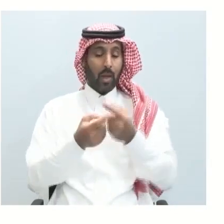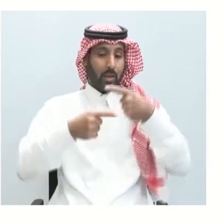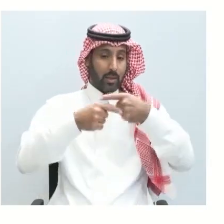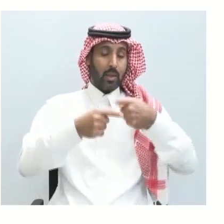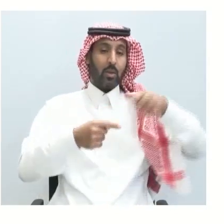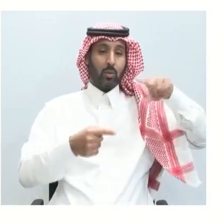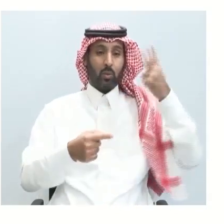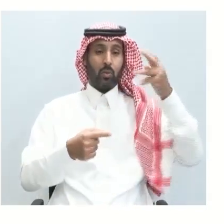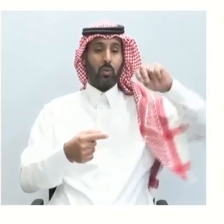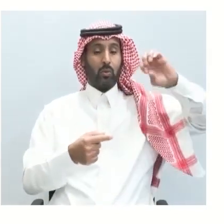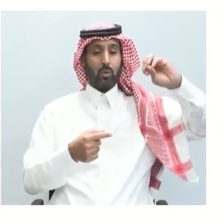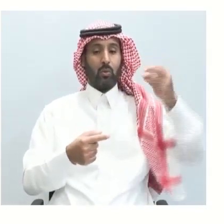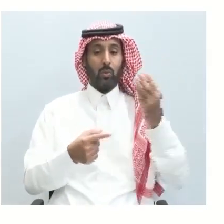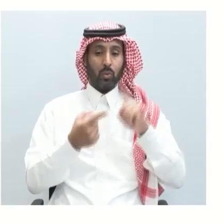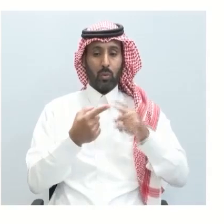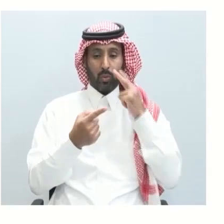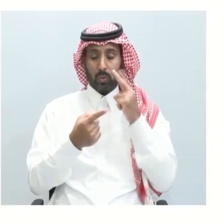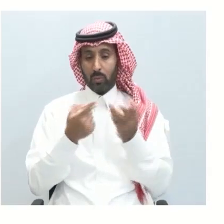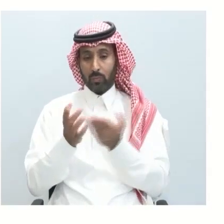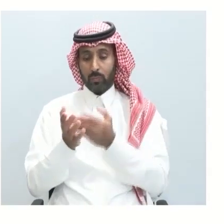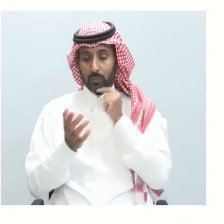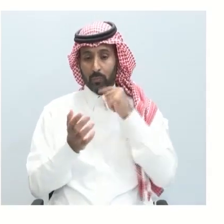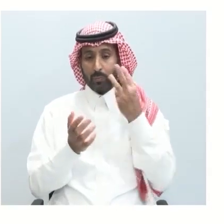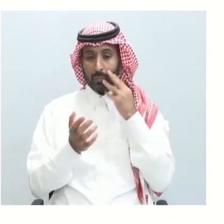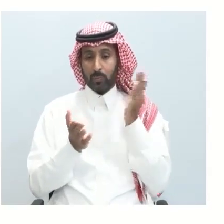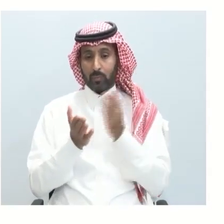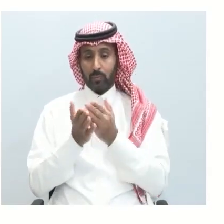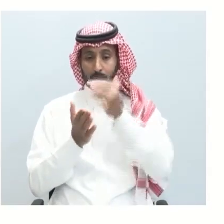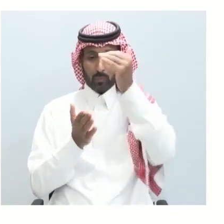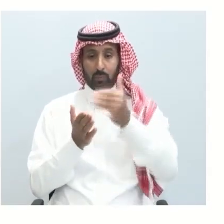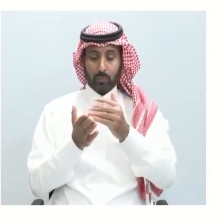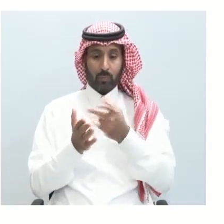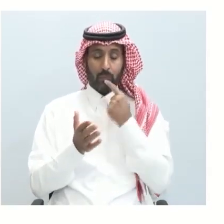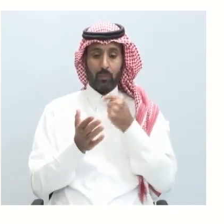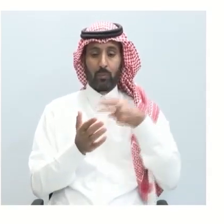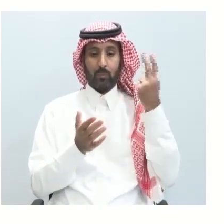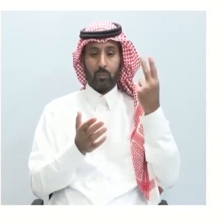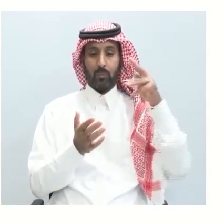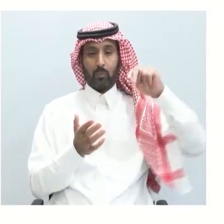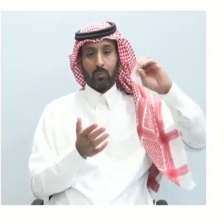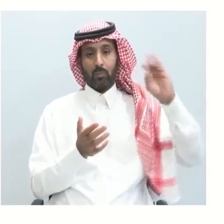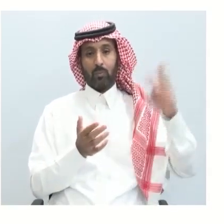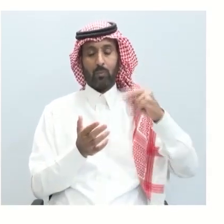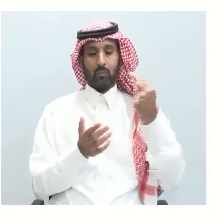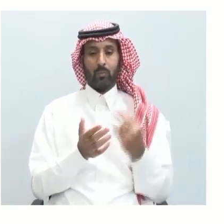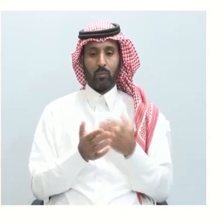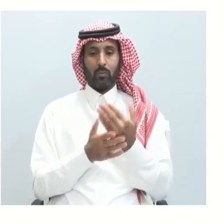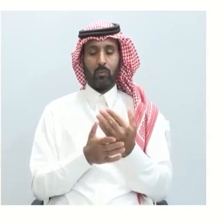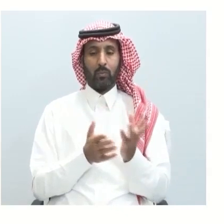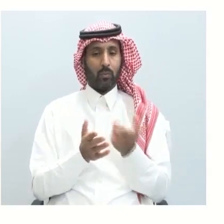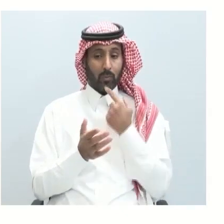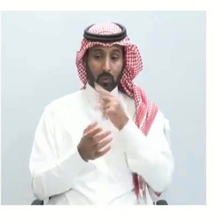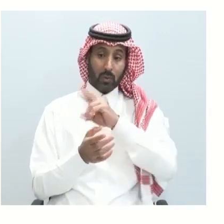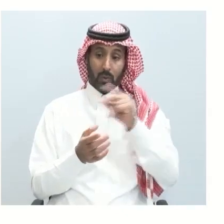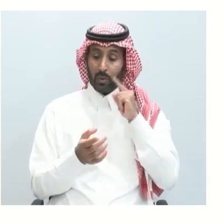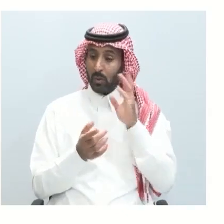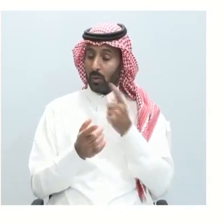2 اذا رابع اكسيد ثنائي النيتروجين مع اعطاني الناتج ثنائي اكسيد النيتروجين هل هو